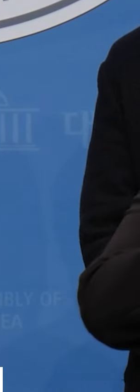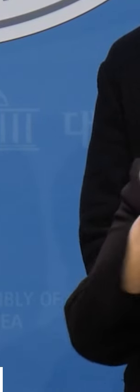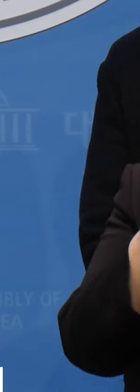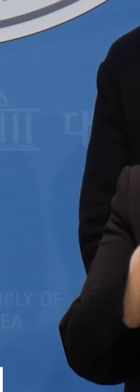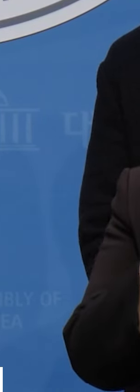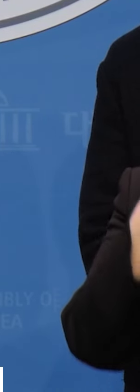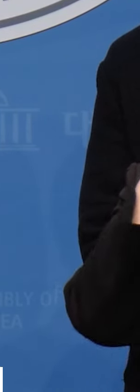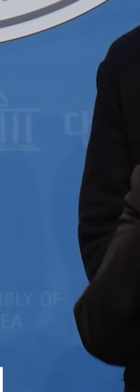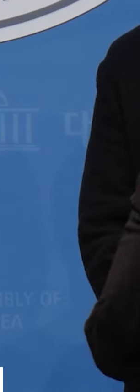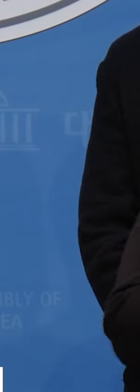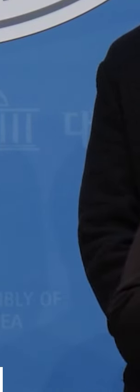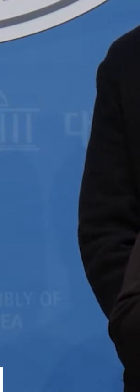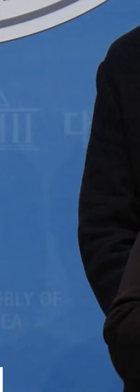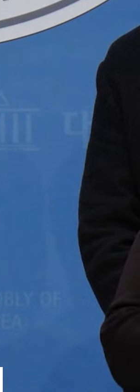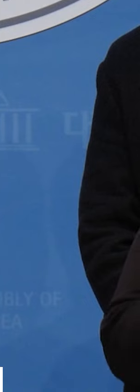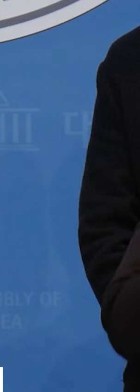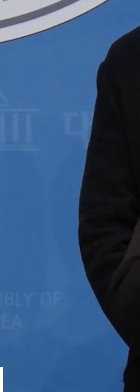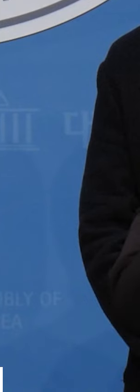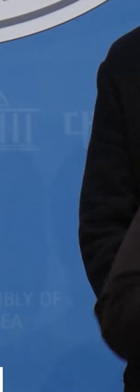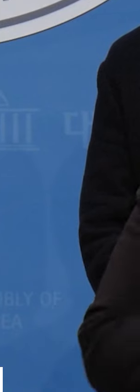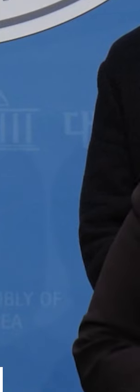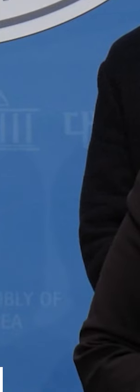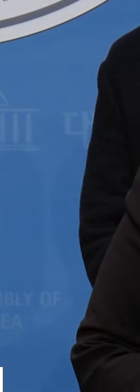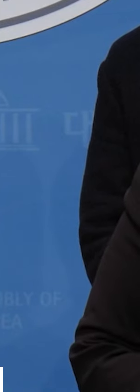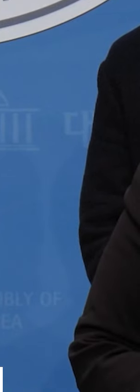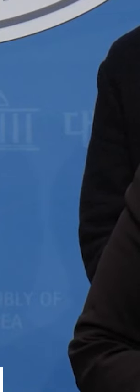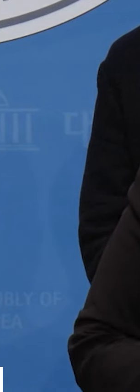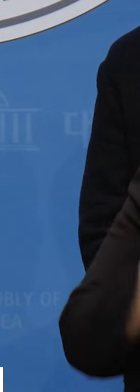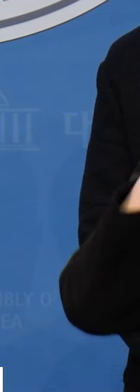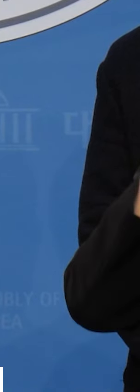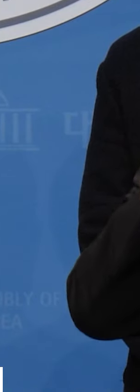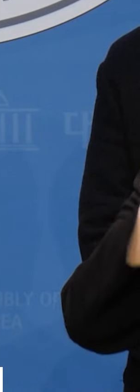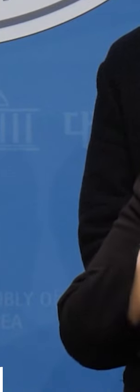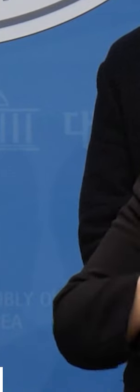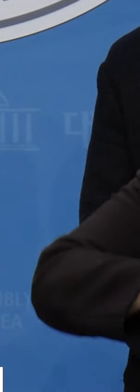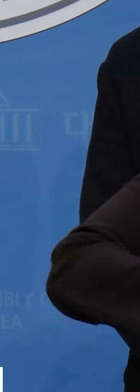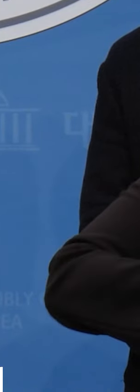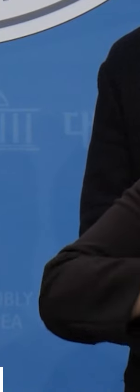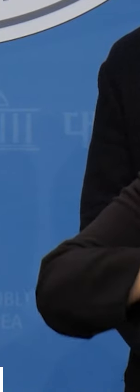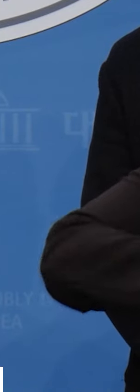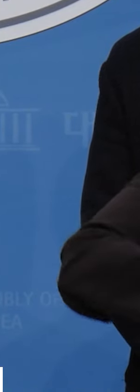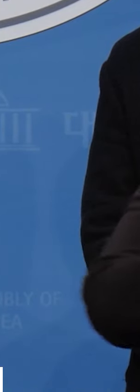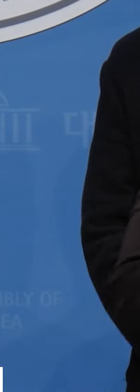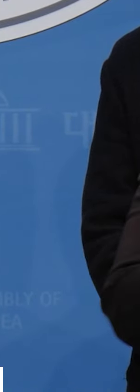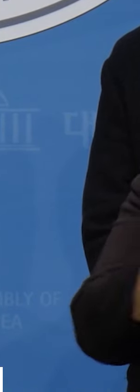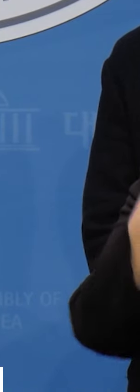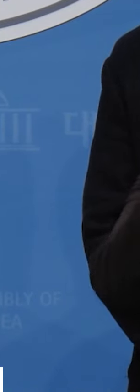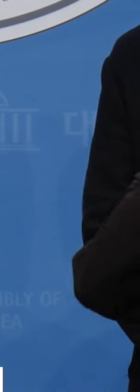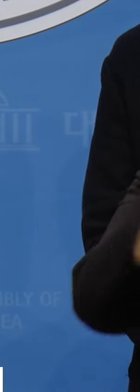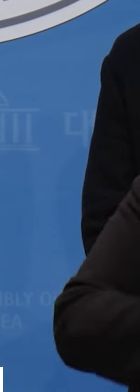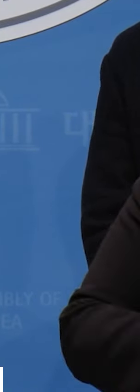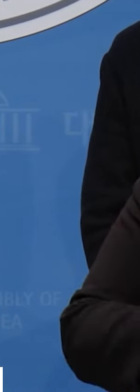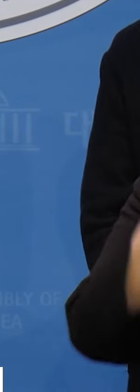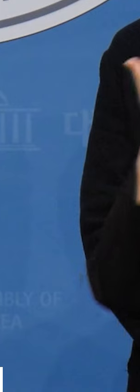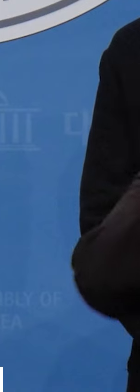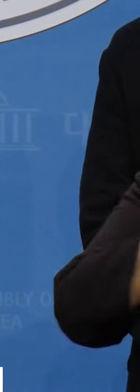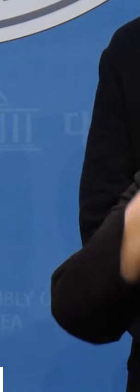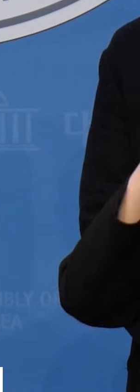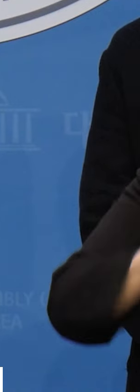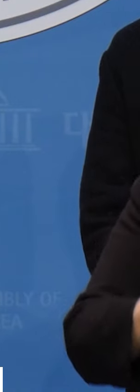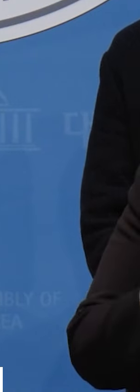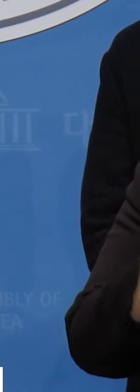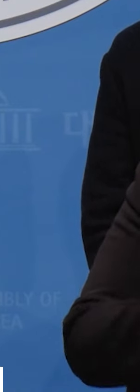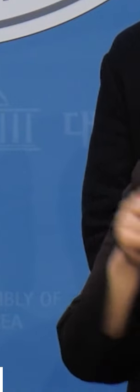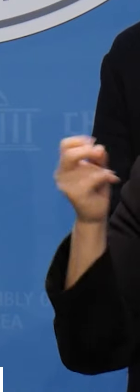부려왔습니다. 위안부 문제가 그랬고 광주 민주화 운동 문제가 그랬습니다. 당시 상황들을